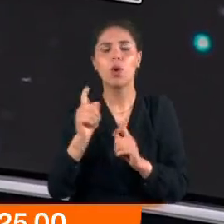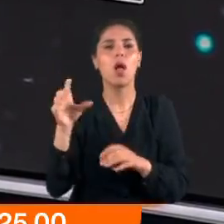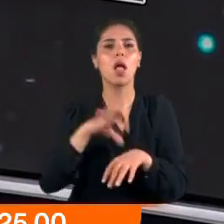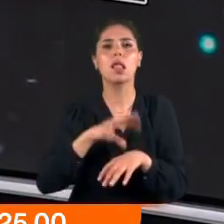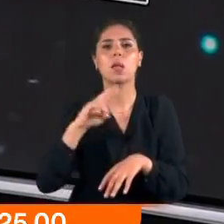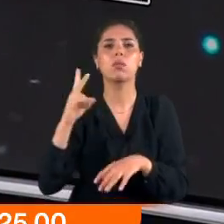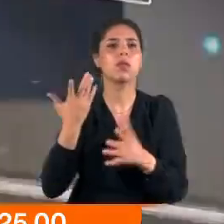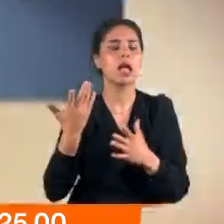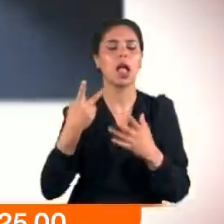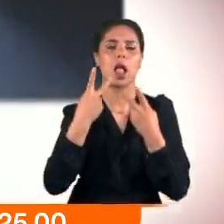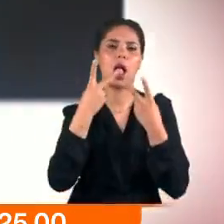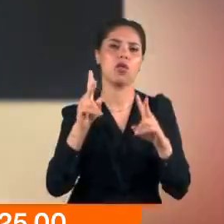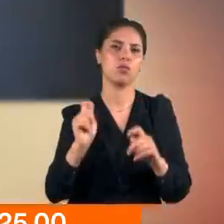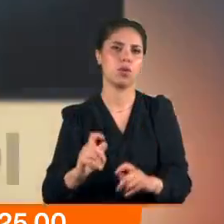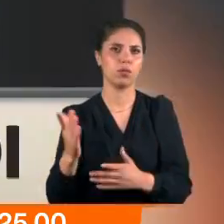açıkladı.